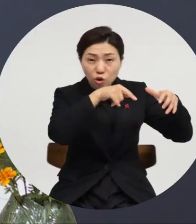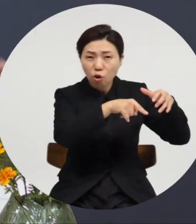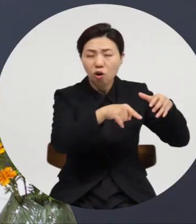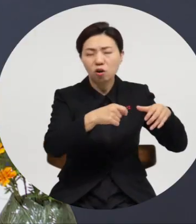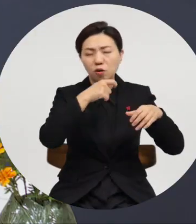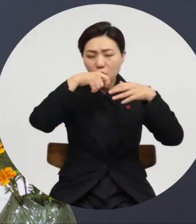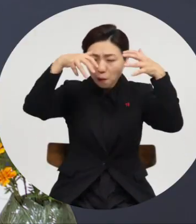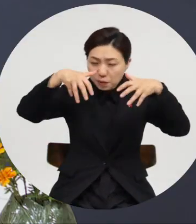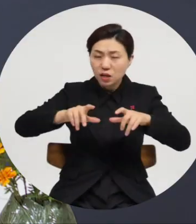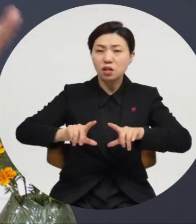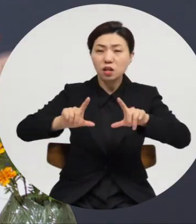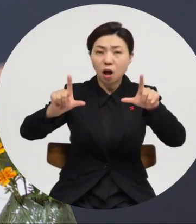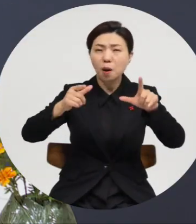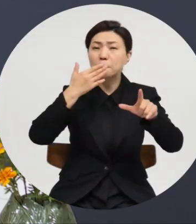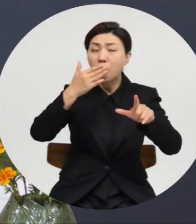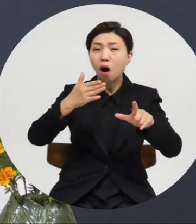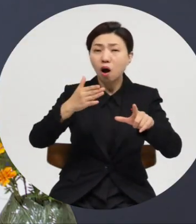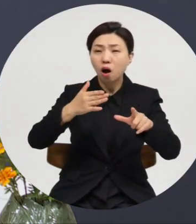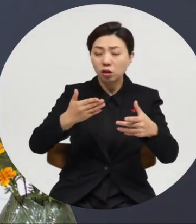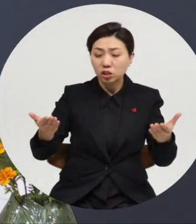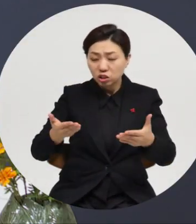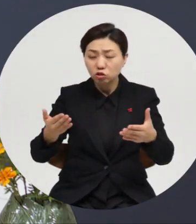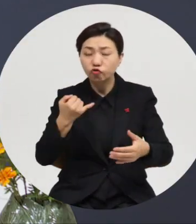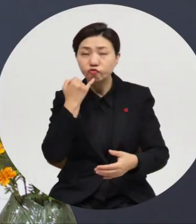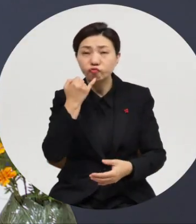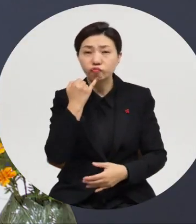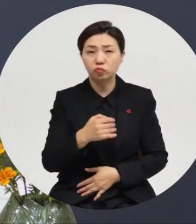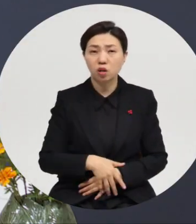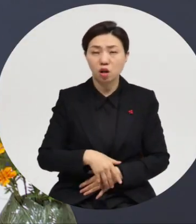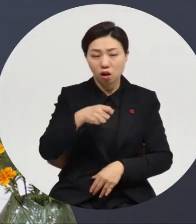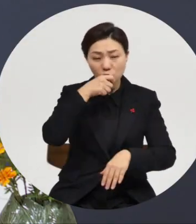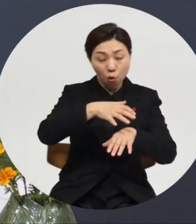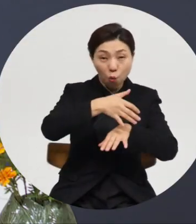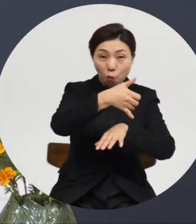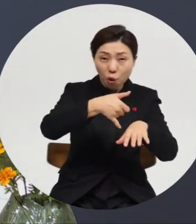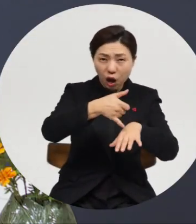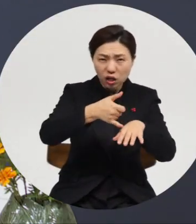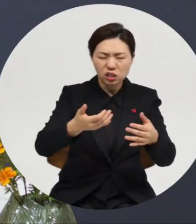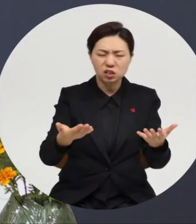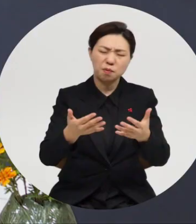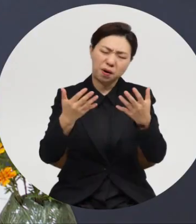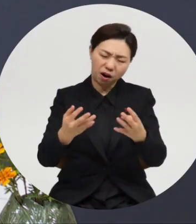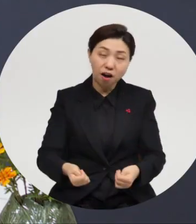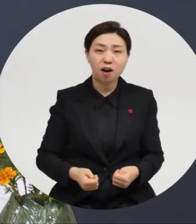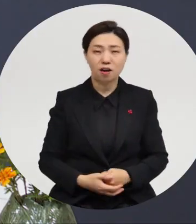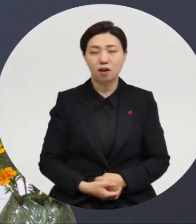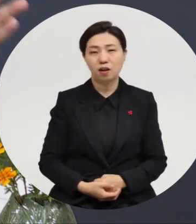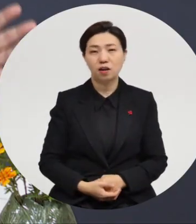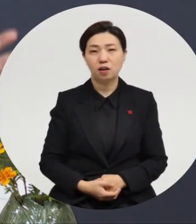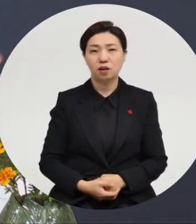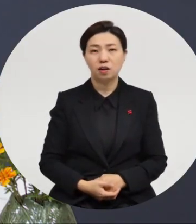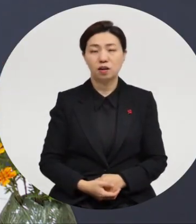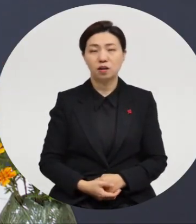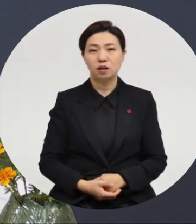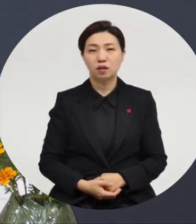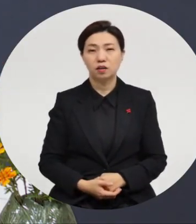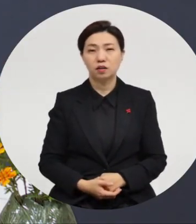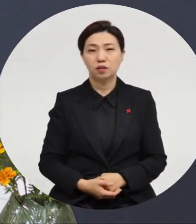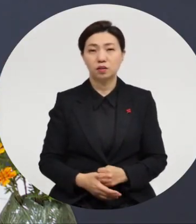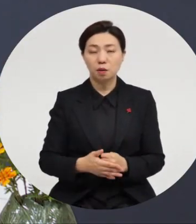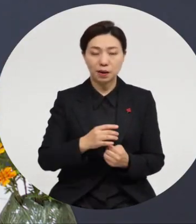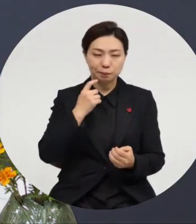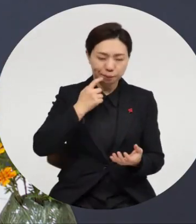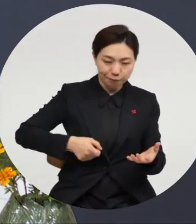비가 오면 비 오는 날 할 수 있는 일을 하면 된다 이거예요. 그러니까 농사일은 많이 있다